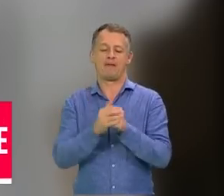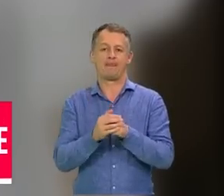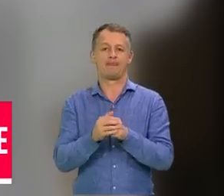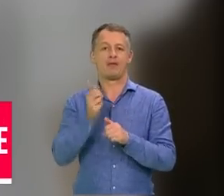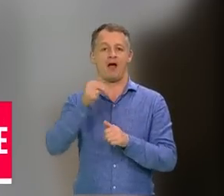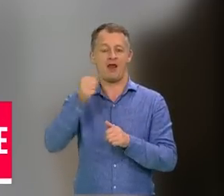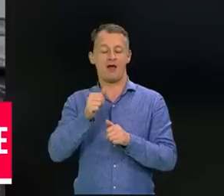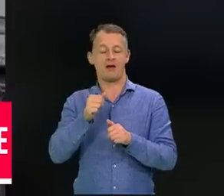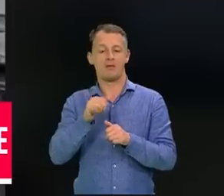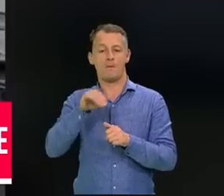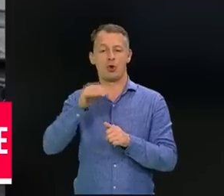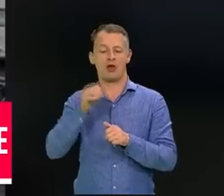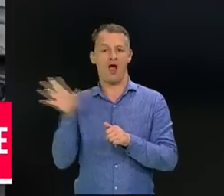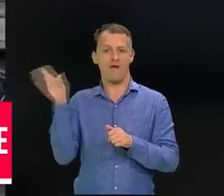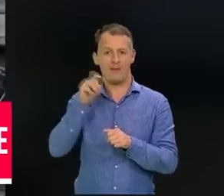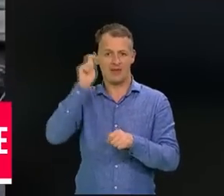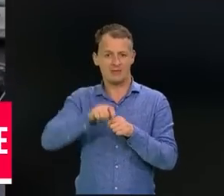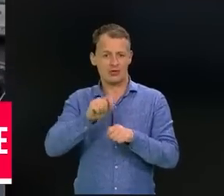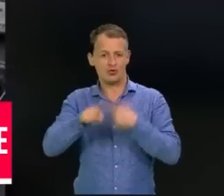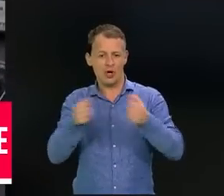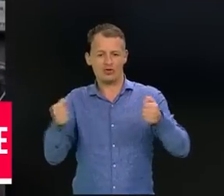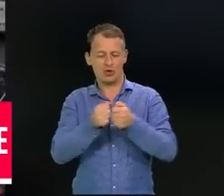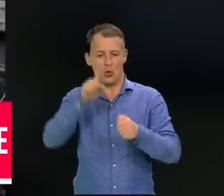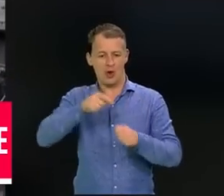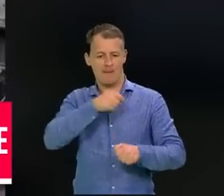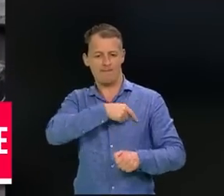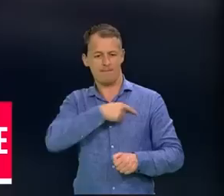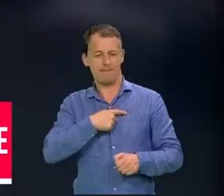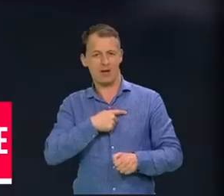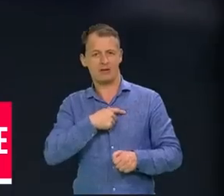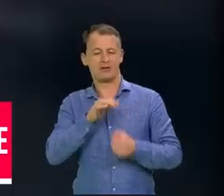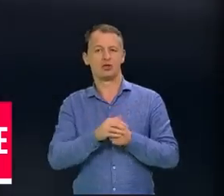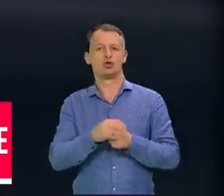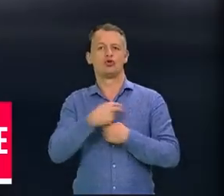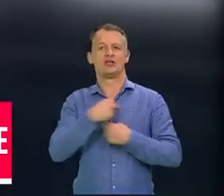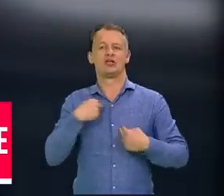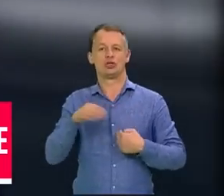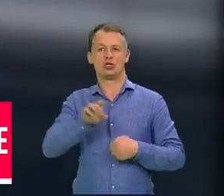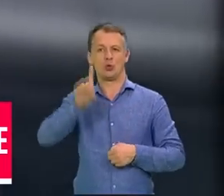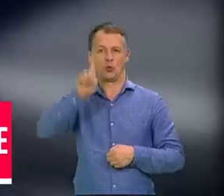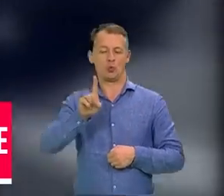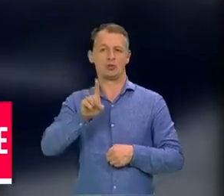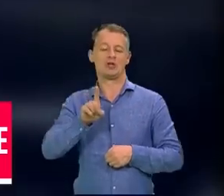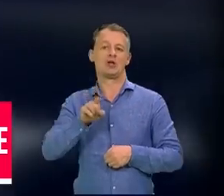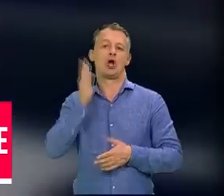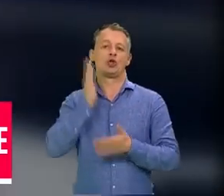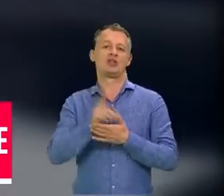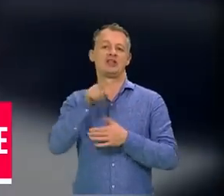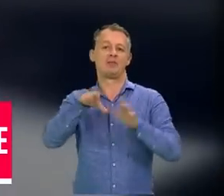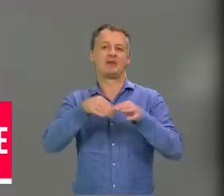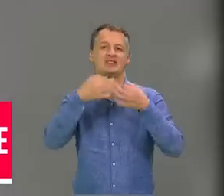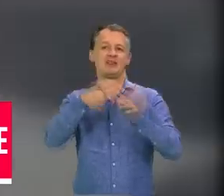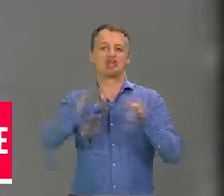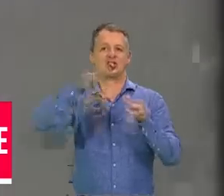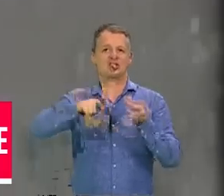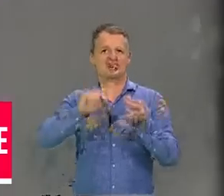Ana Morodan și-a aflat pedeapsa după accidentul din luna martie. Judecătoria sectorului 1 a decis ca influencerița să primească 10 luni